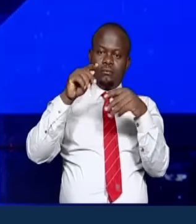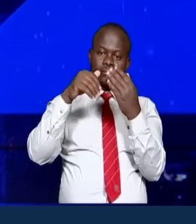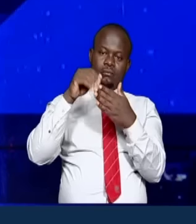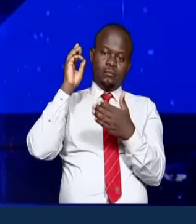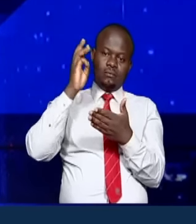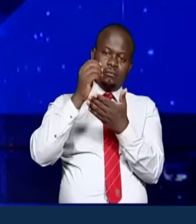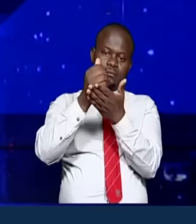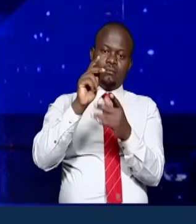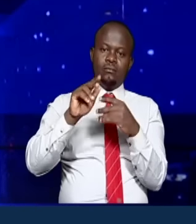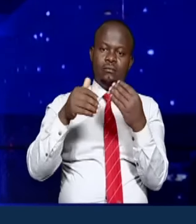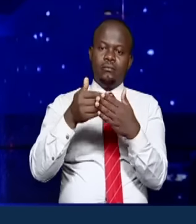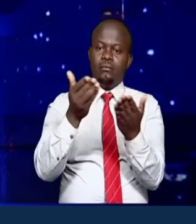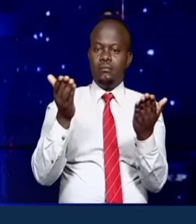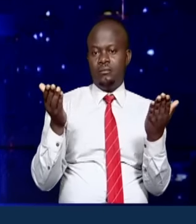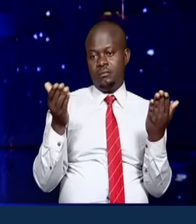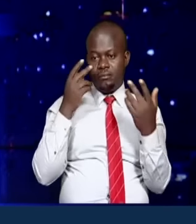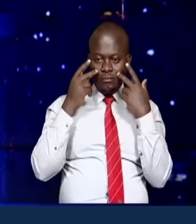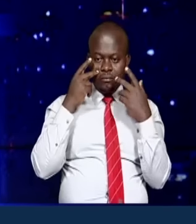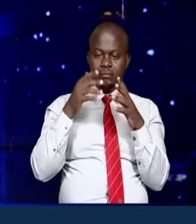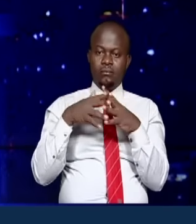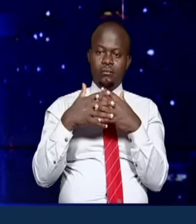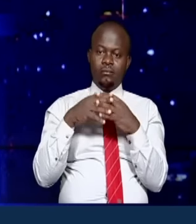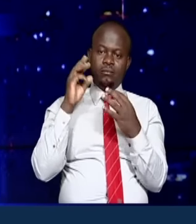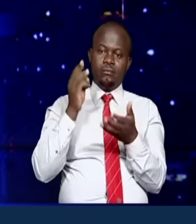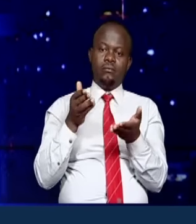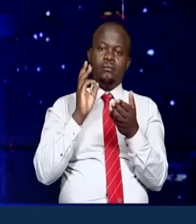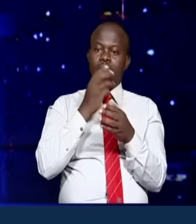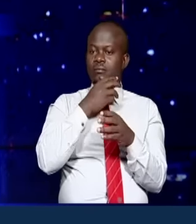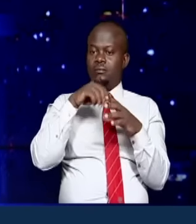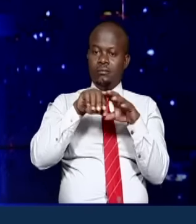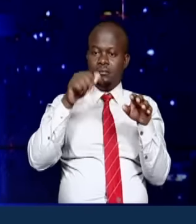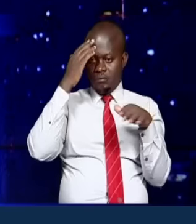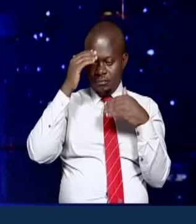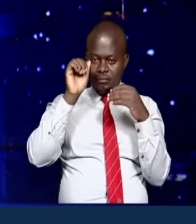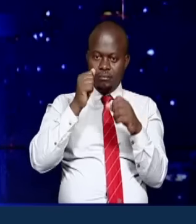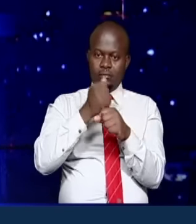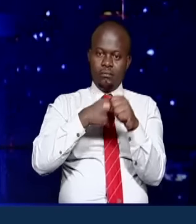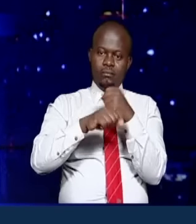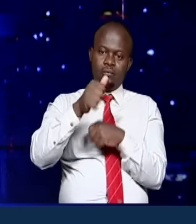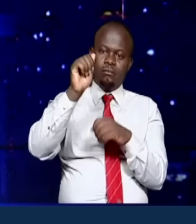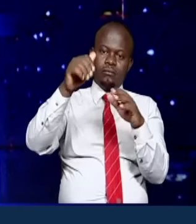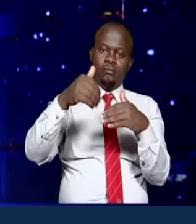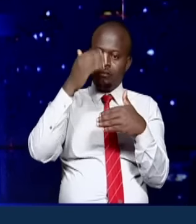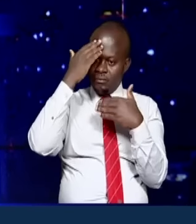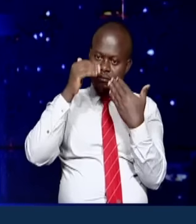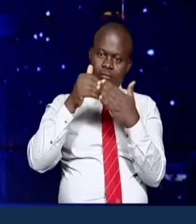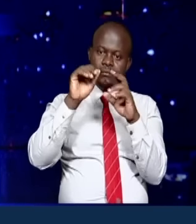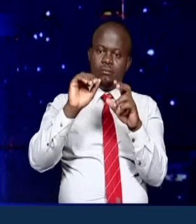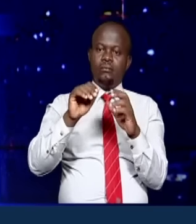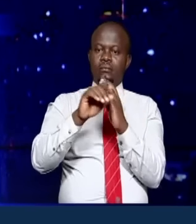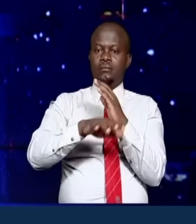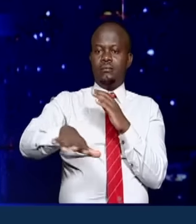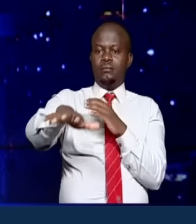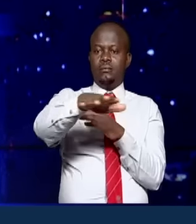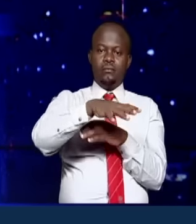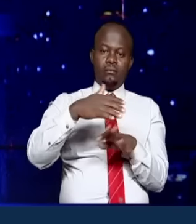bazafasha umuturage waho ngaho kubona imashini izamura amazi mu butaka kugira ngo babashe gukora ibikorwa byabo by'ubuhinzi byo kuhira, kubera ko muri aka gace ubundi